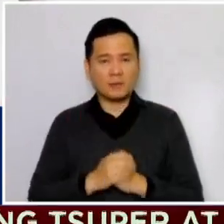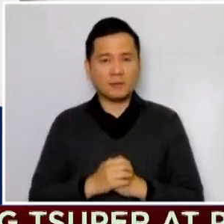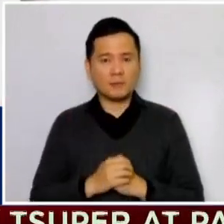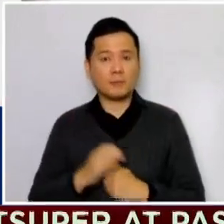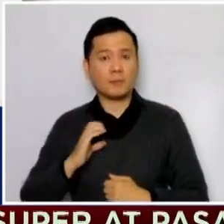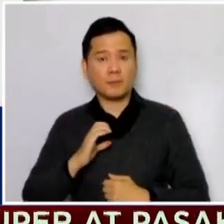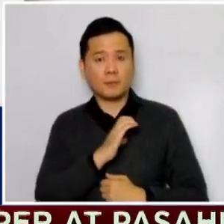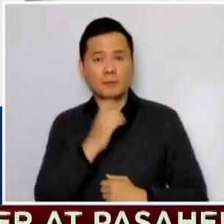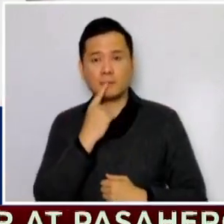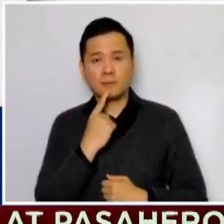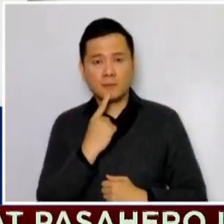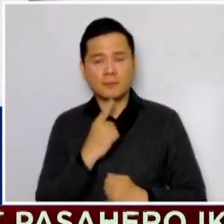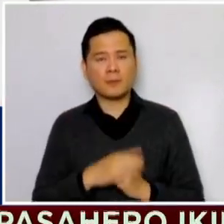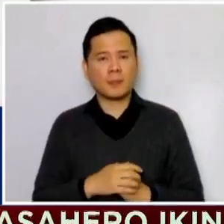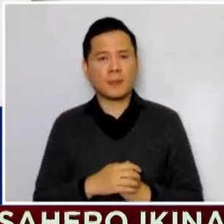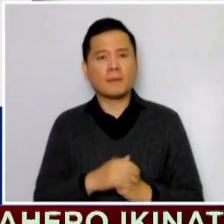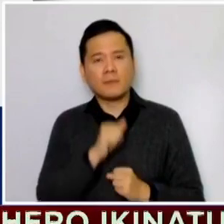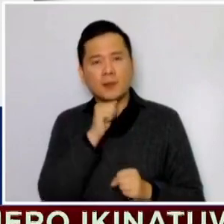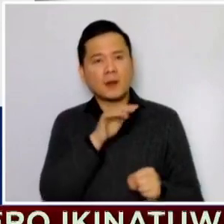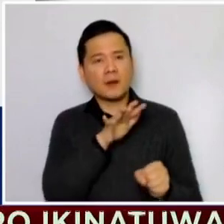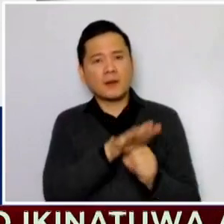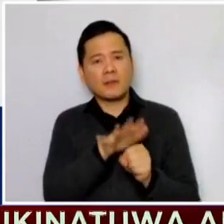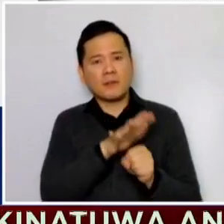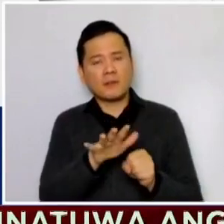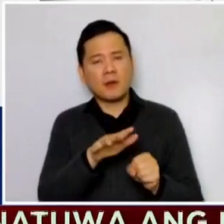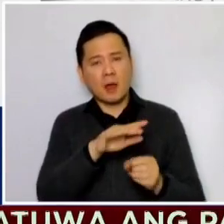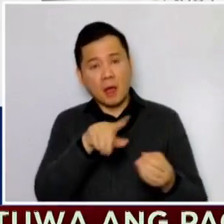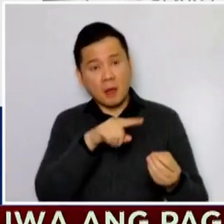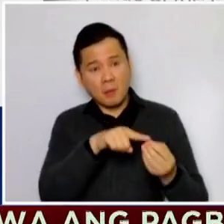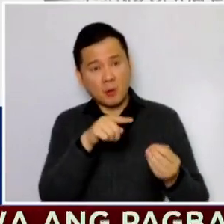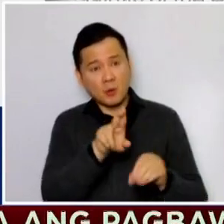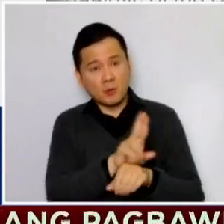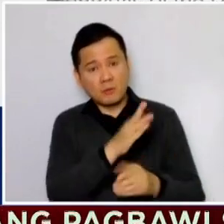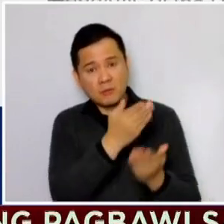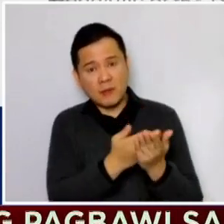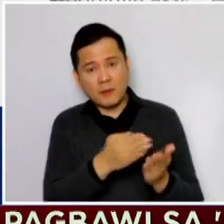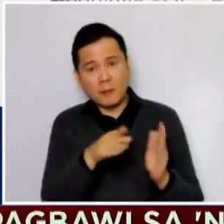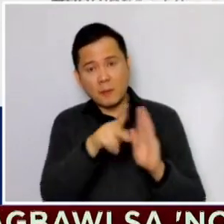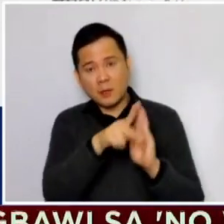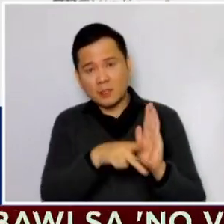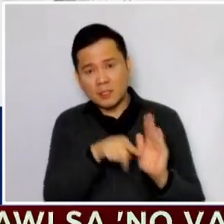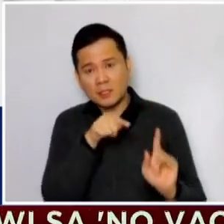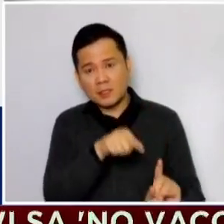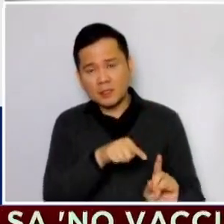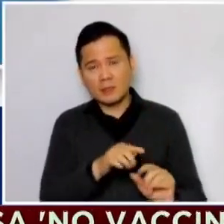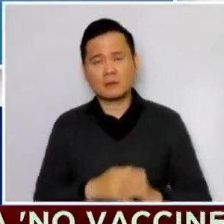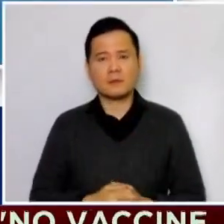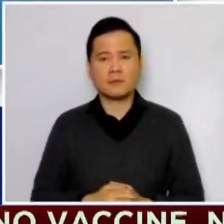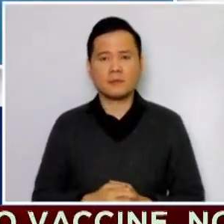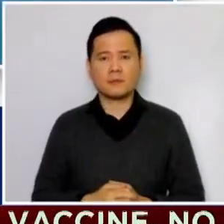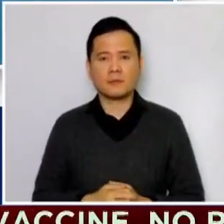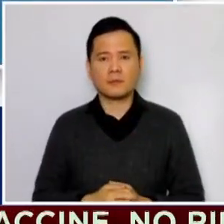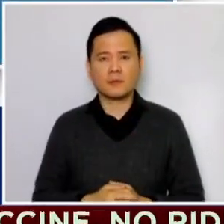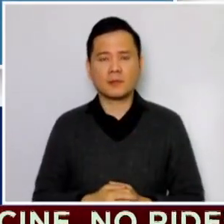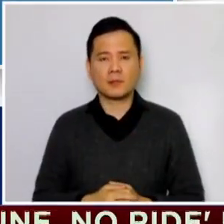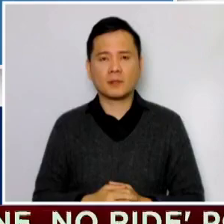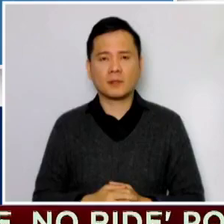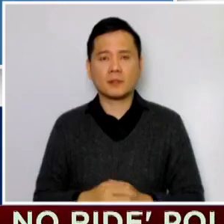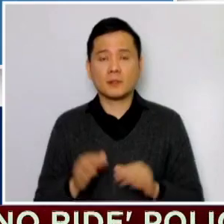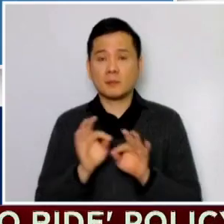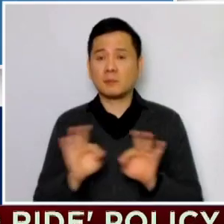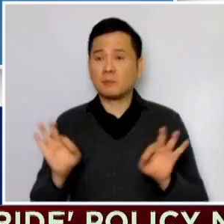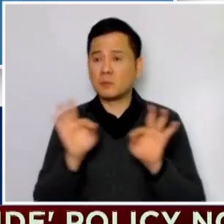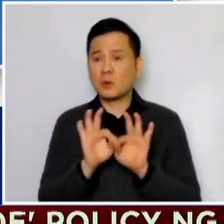ang pangapatakaran ng Government Procurement Policy Board para matiyak na may kakayahan ng isang kontratista. Dapat daw suriin ang audited